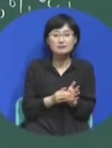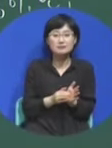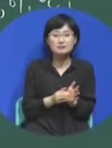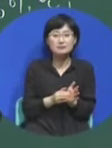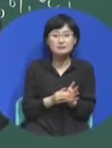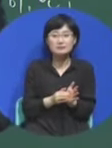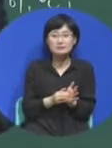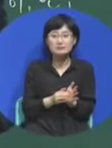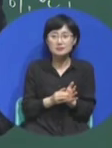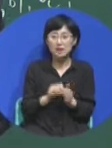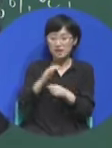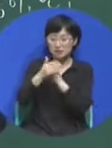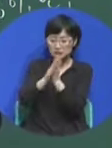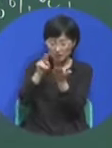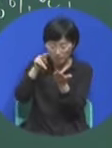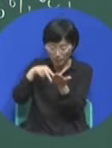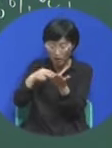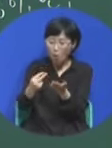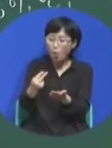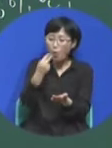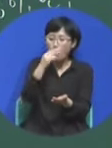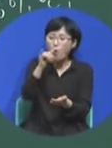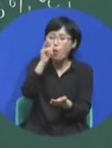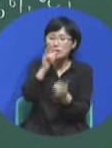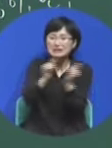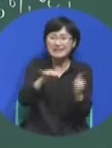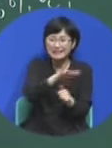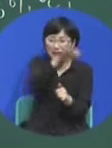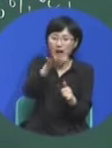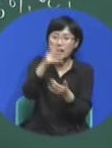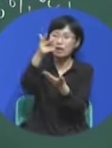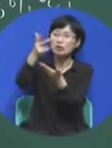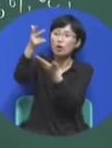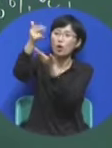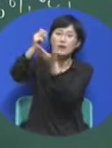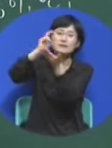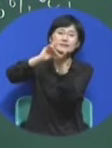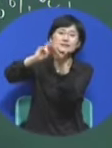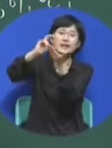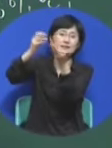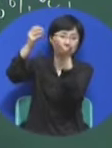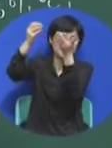如果断了气的话，其实在这地上说明他的人生结束. 그래서 성경은 호흡 있는 자마다 여호와를 찬양하라고 말씀합니다.